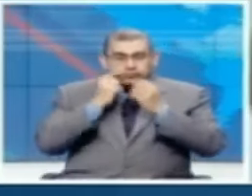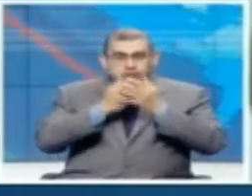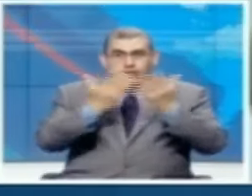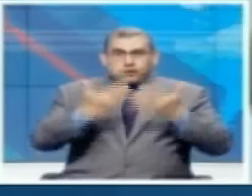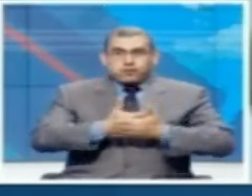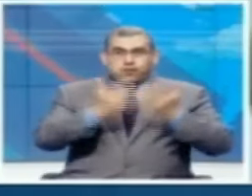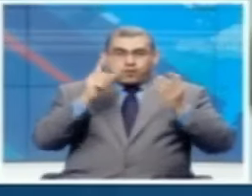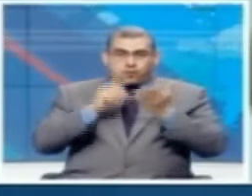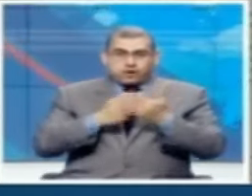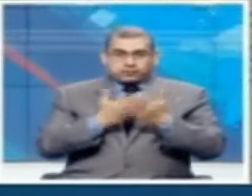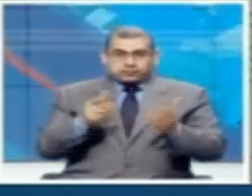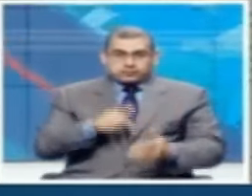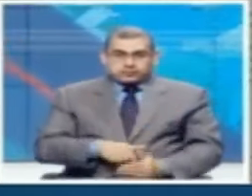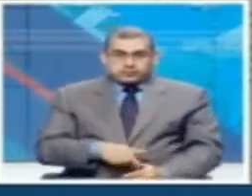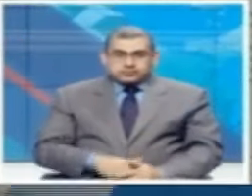بشكل